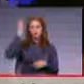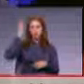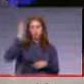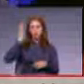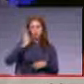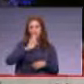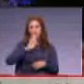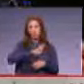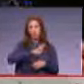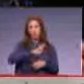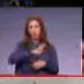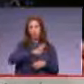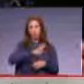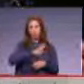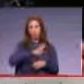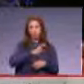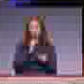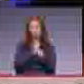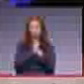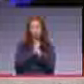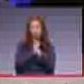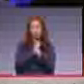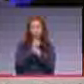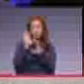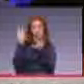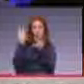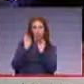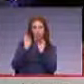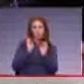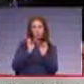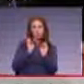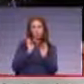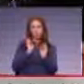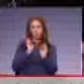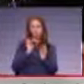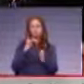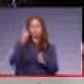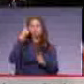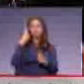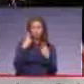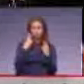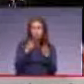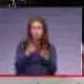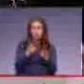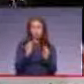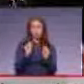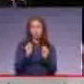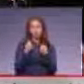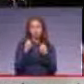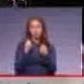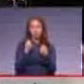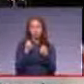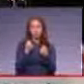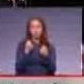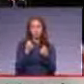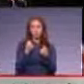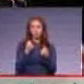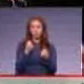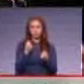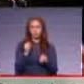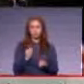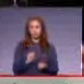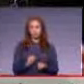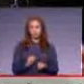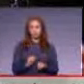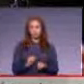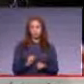في الدولة بتاعت الفيلم. ايوه. لا بتاعت المسلسل. مسؤول كبير قوي، او كان حسين فهمي اللي عامل الدور. كان حسين فهمي اللي